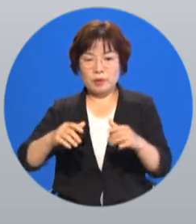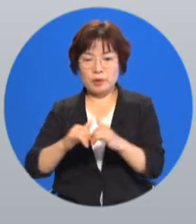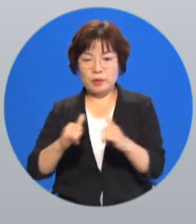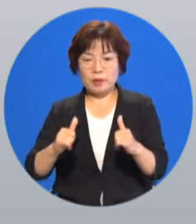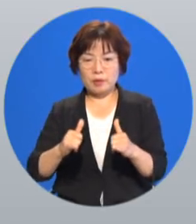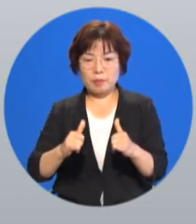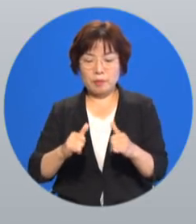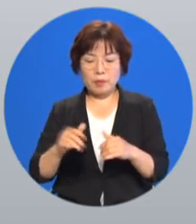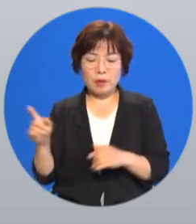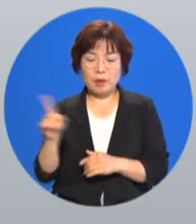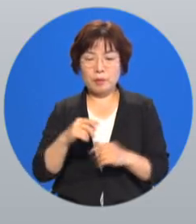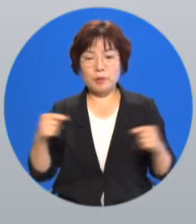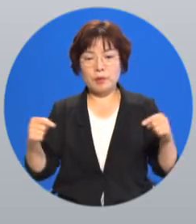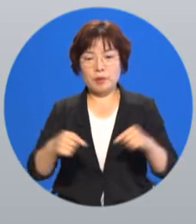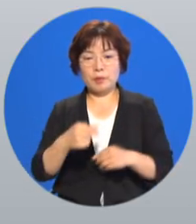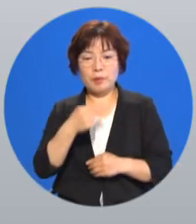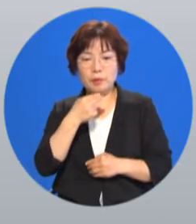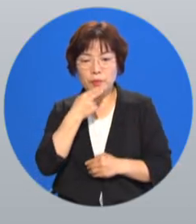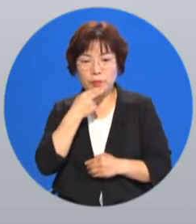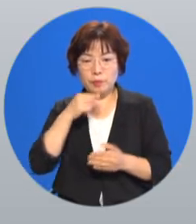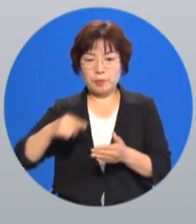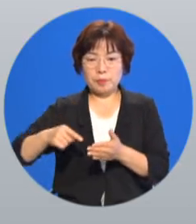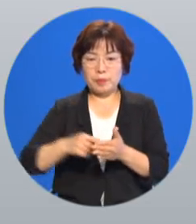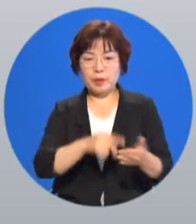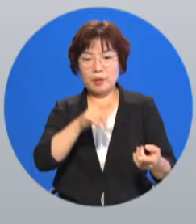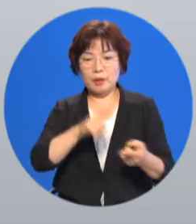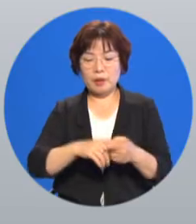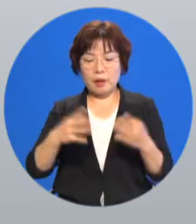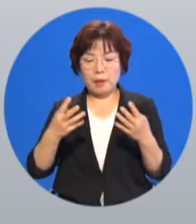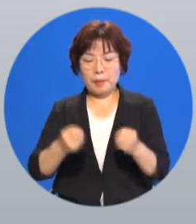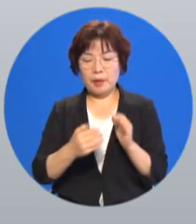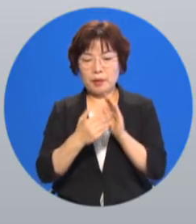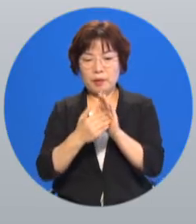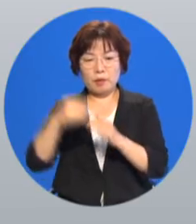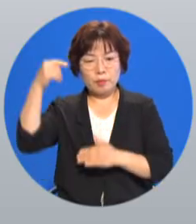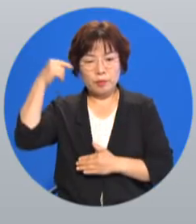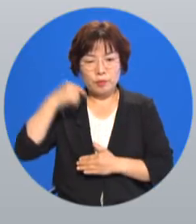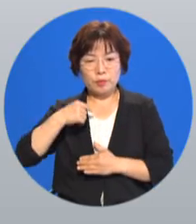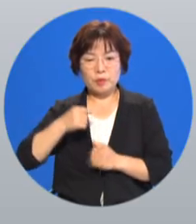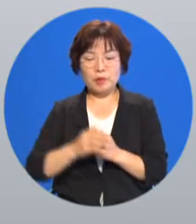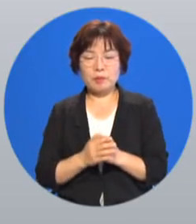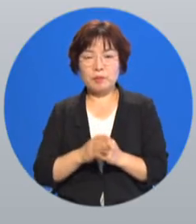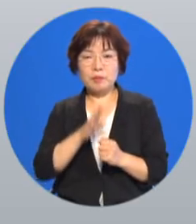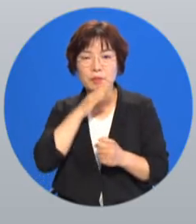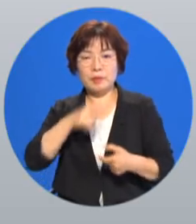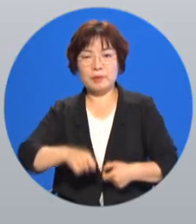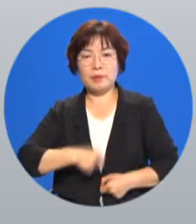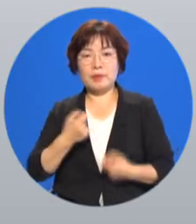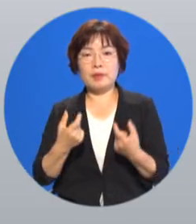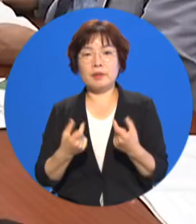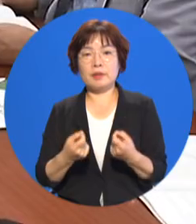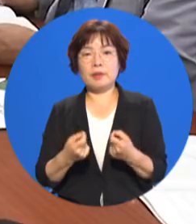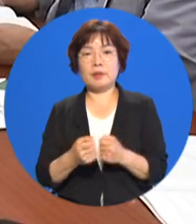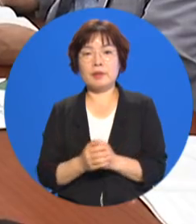지역 주민들과 아무런 협의도 없이 추진됨에 따라서 더 많은 거부감을 갖고 있는 게